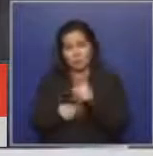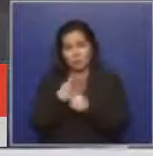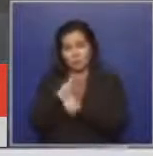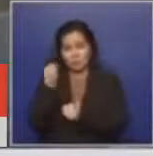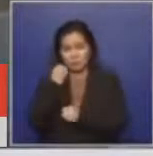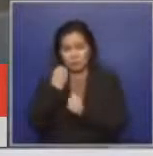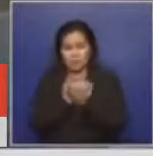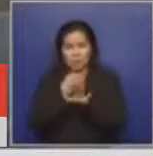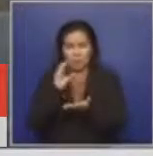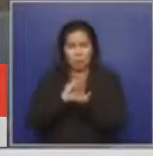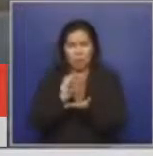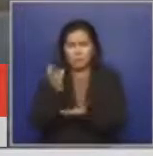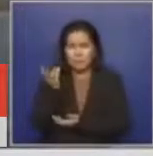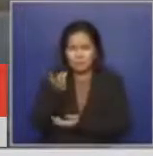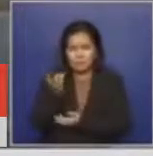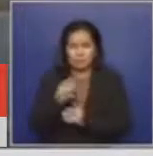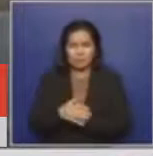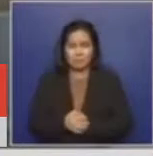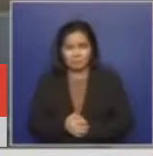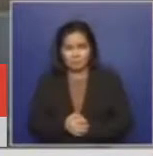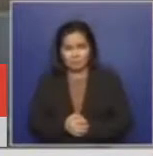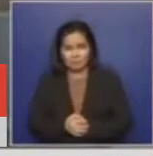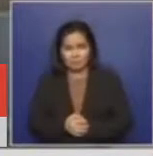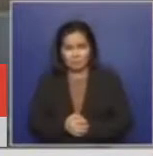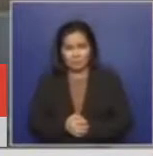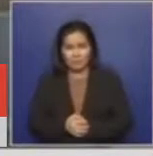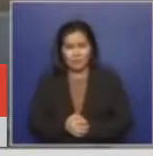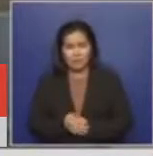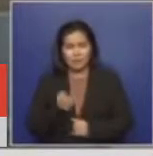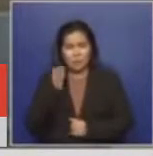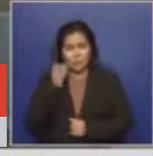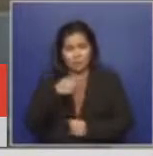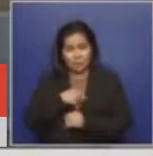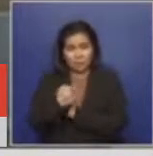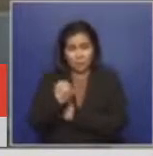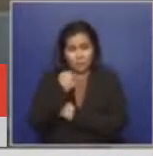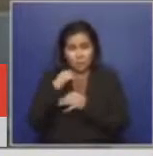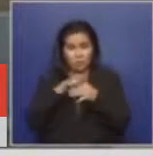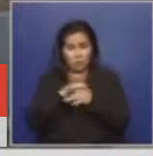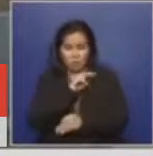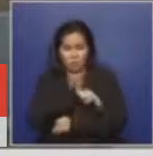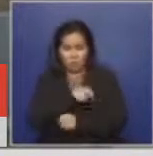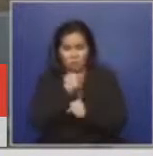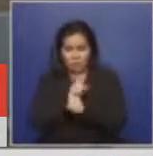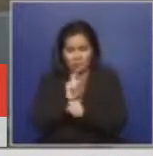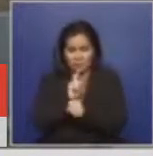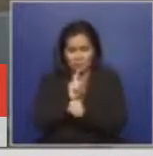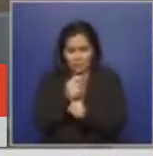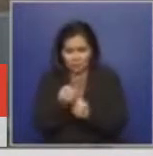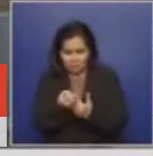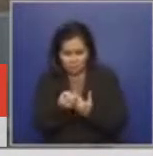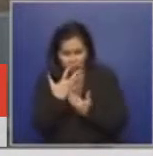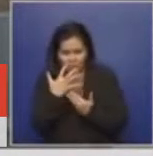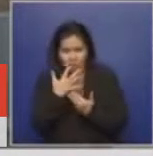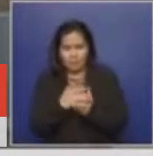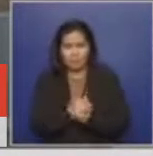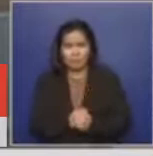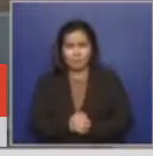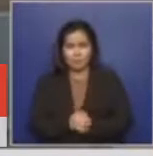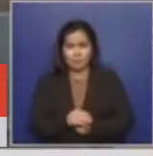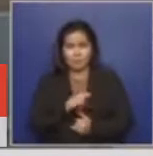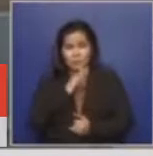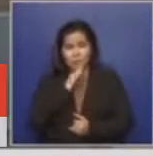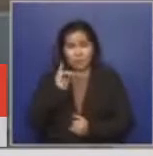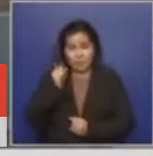ไรที่จะบอกว่าเราจะสร้างความมั่นคงด้านสาธารณสุขลดความเสี่ยงของประเทศถ้ามีโรค